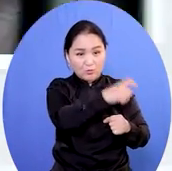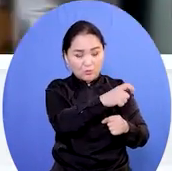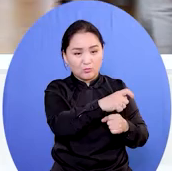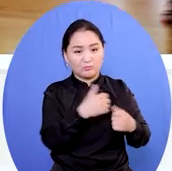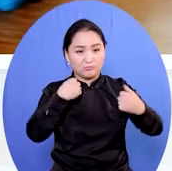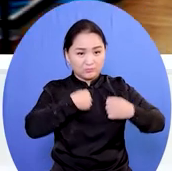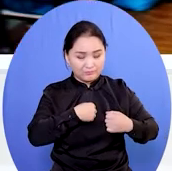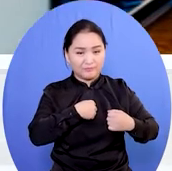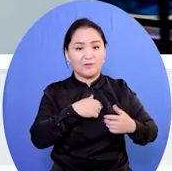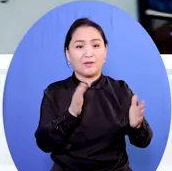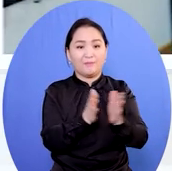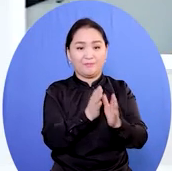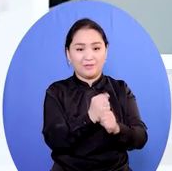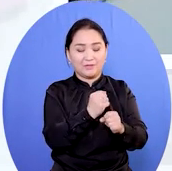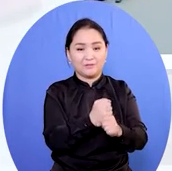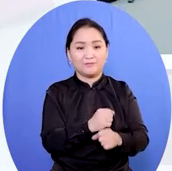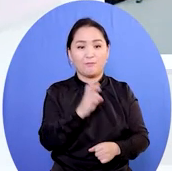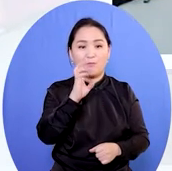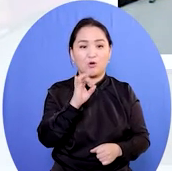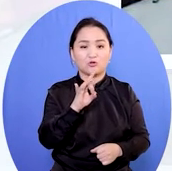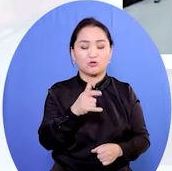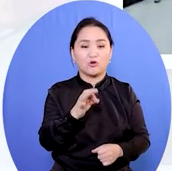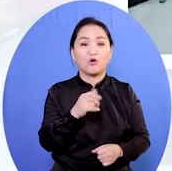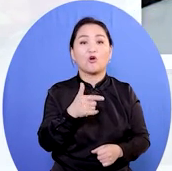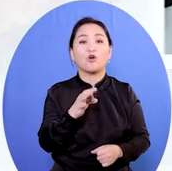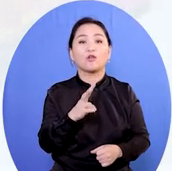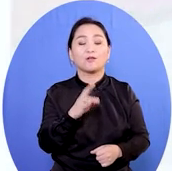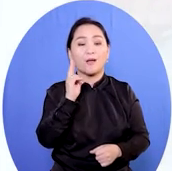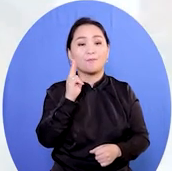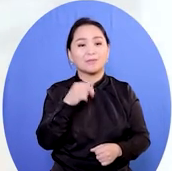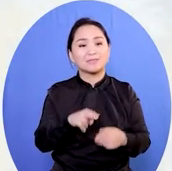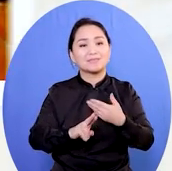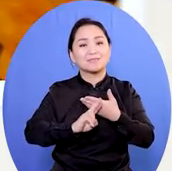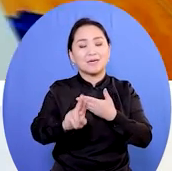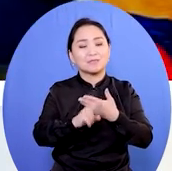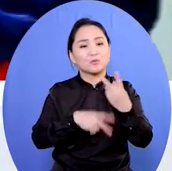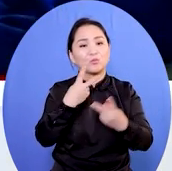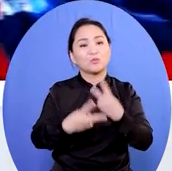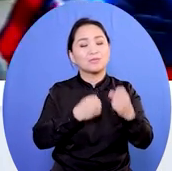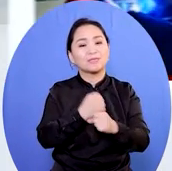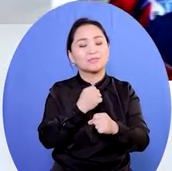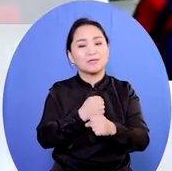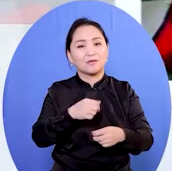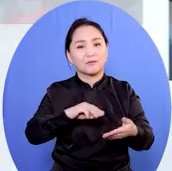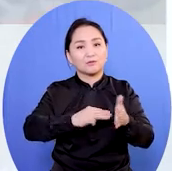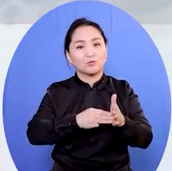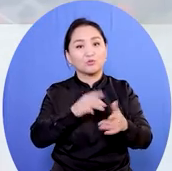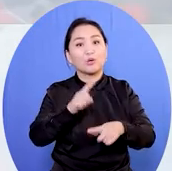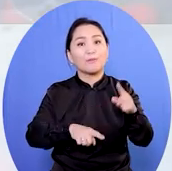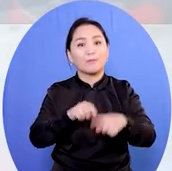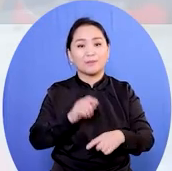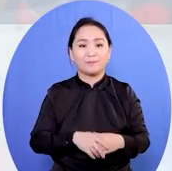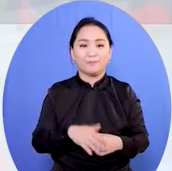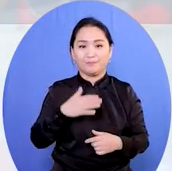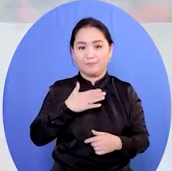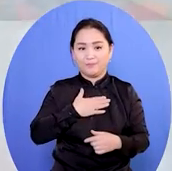чанартай хийж нийлүүлдэг байгаа. За, Боржонгойл компани цаашдын зорилго юу нэр том цар хүрээтэй үйл ажиллагаа явуулна гэж төлөвлөж байна. Манайх